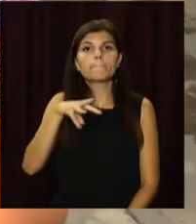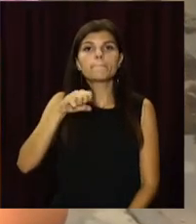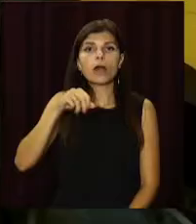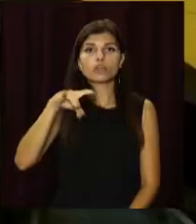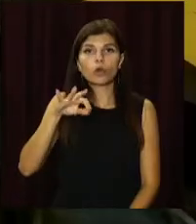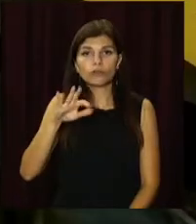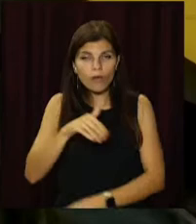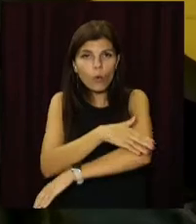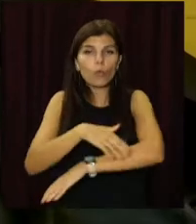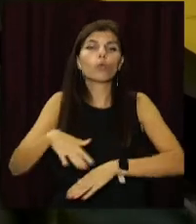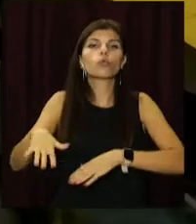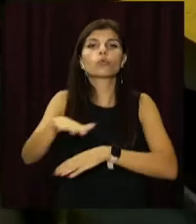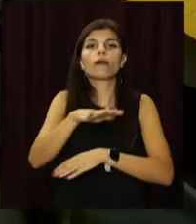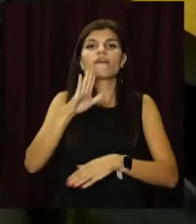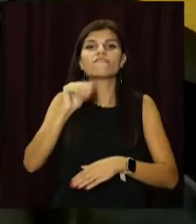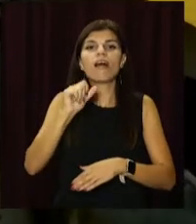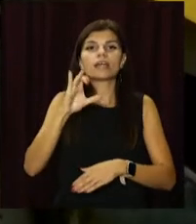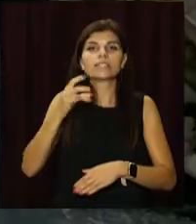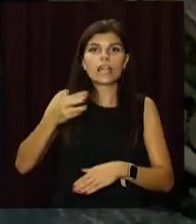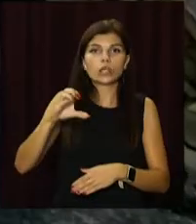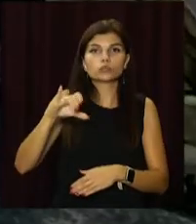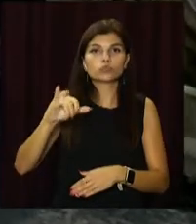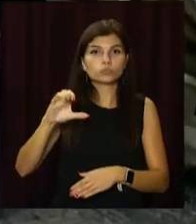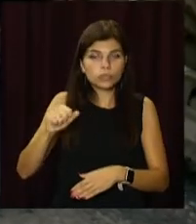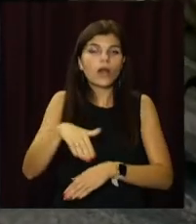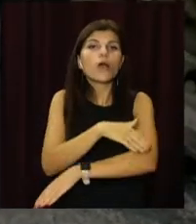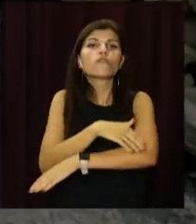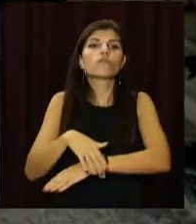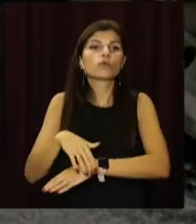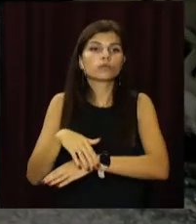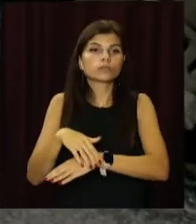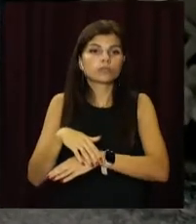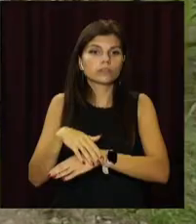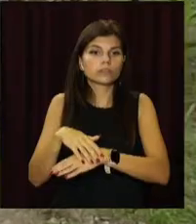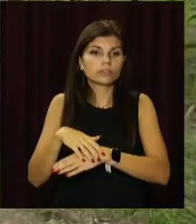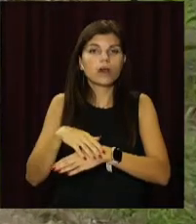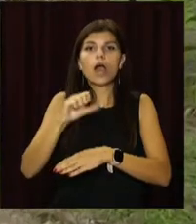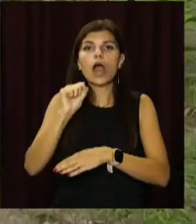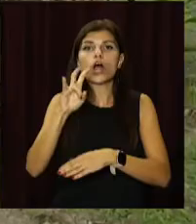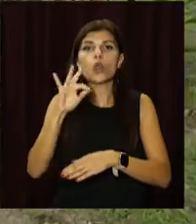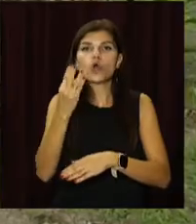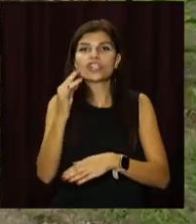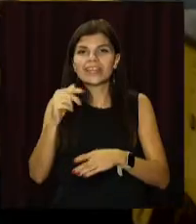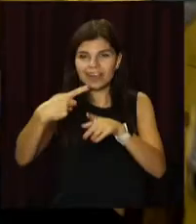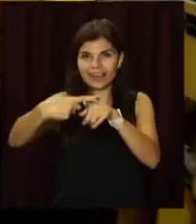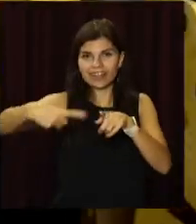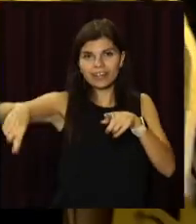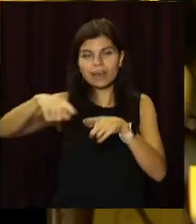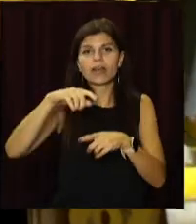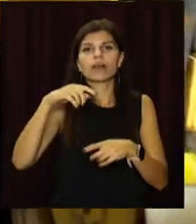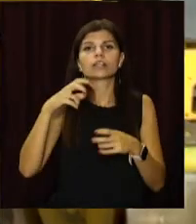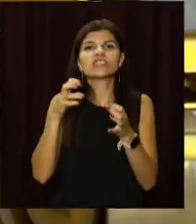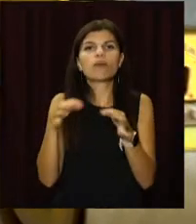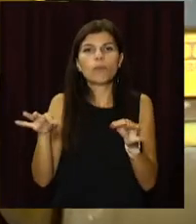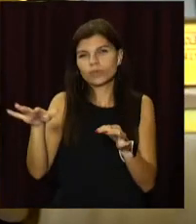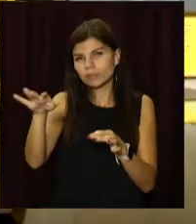по вулиці Василя Стуса, по проспекту Аношкіна, по проспекту Свободи. Ми вибрали